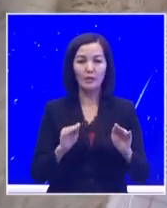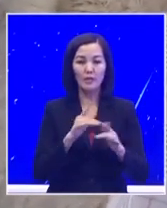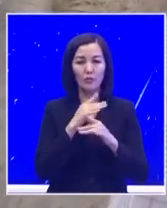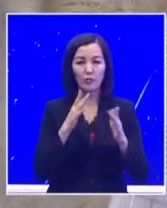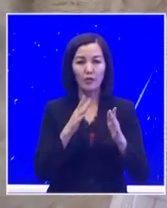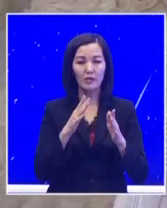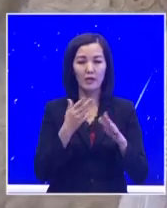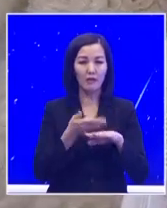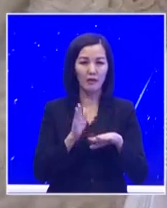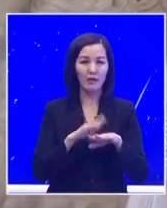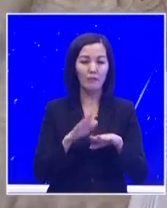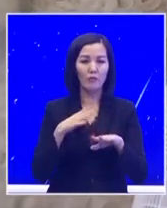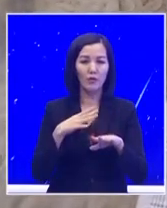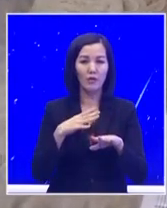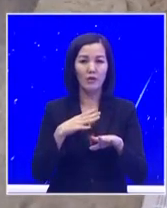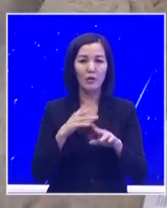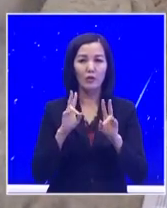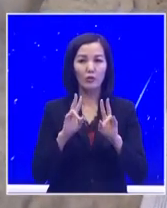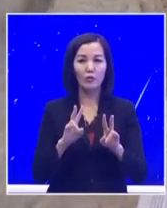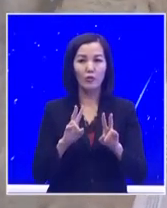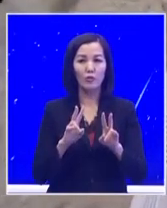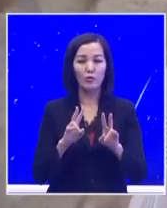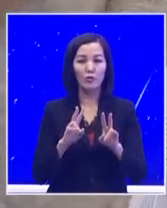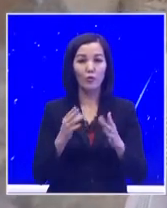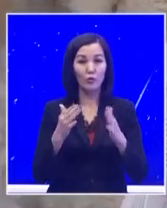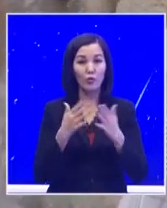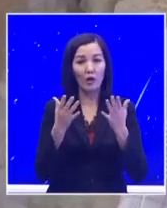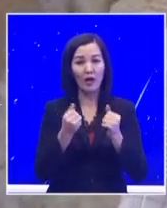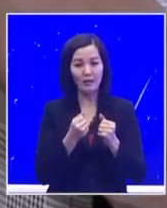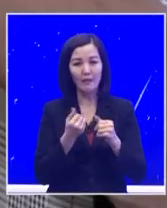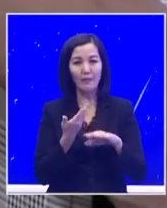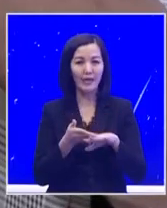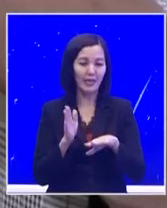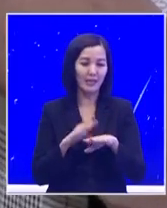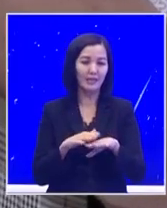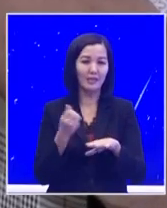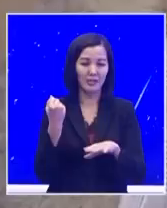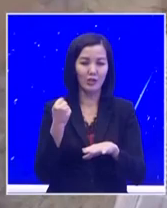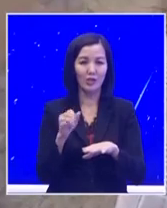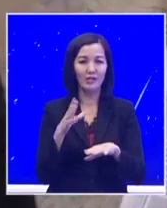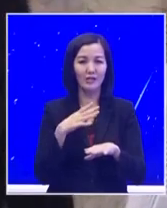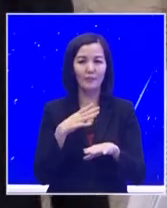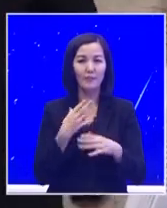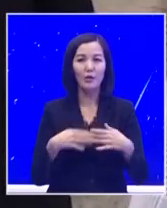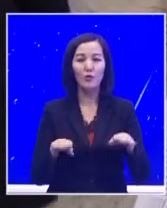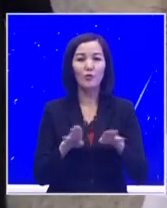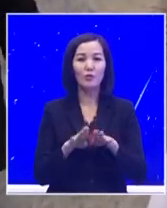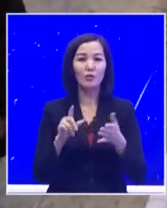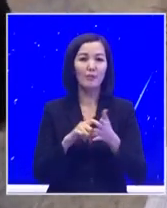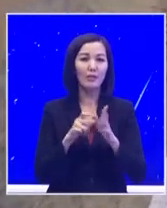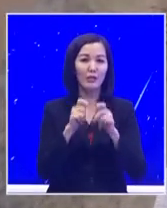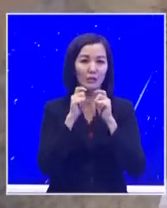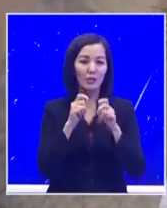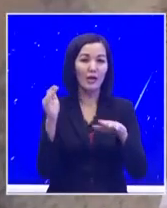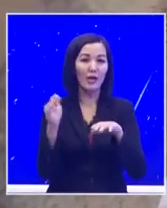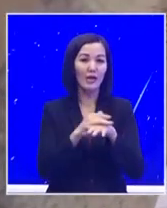осындай жағдайда. Бірақ та жеттім. Қиындықпенен жеттім десем де болады. Осындай бізге пәтер беріп қайырымдық